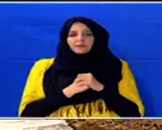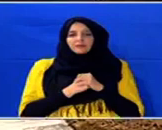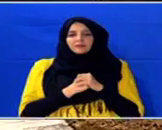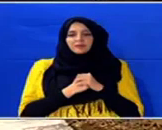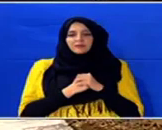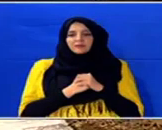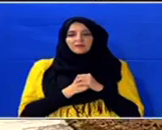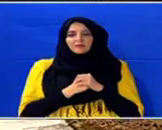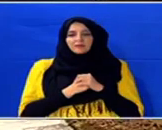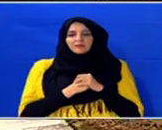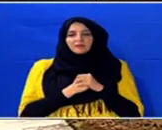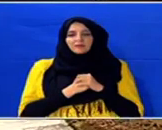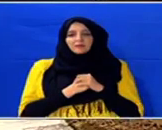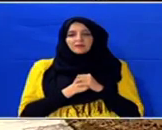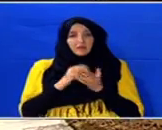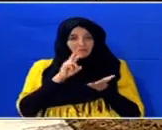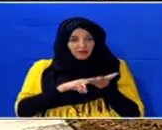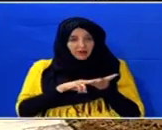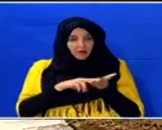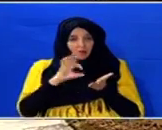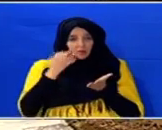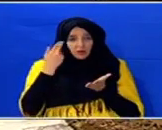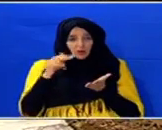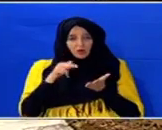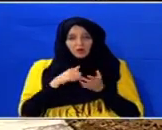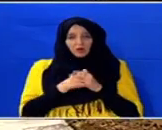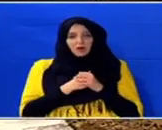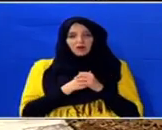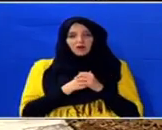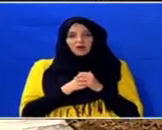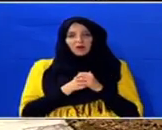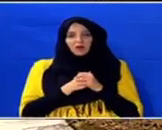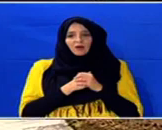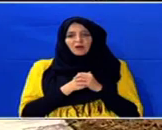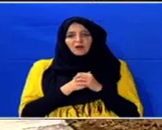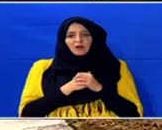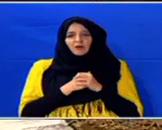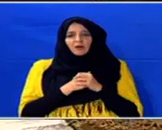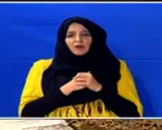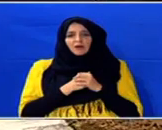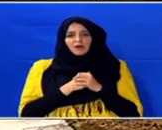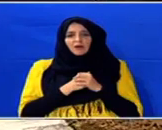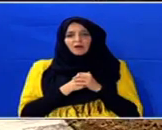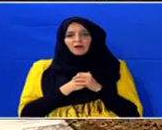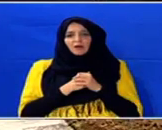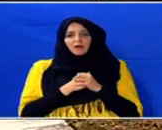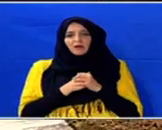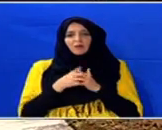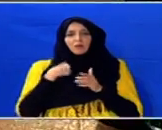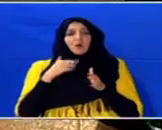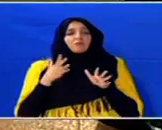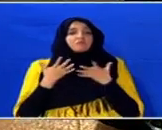إيه، هذه كان اخو انا دوك راني خفت يقول لي هذا تكون بعد ما نجيب شقاق باش نهزهم يتخلطوا لي ولا